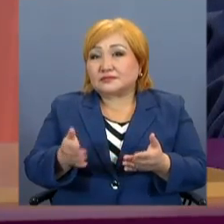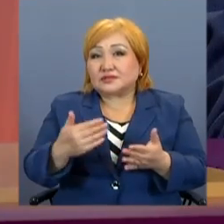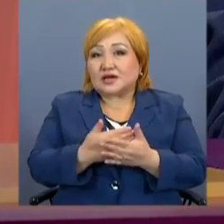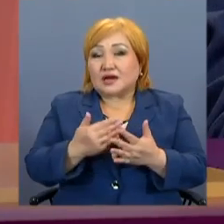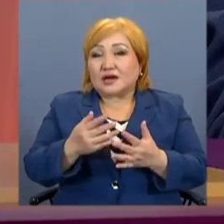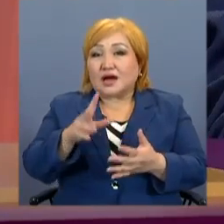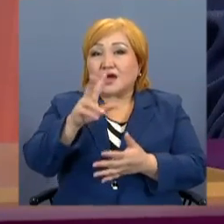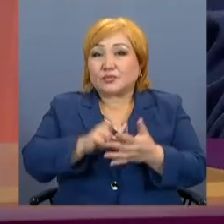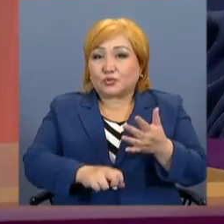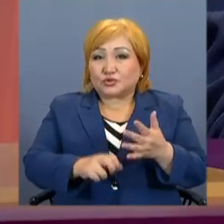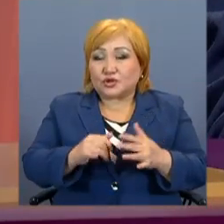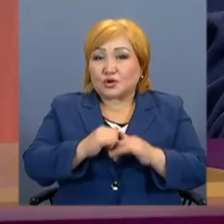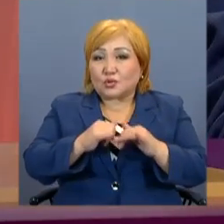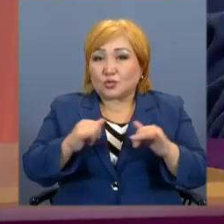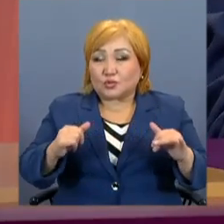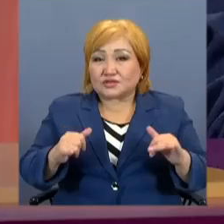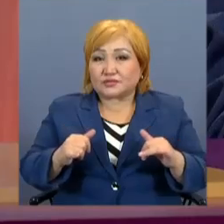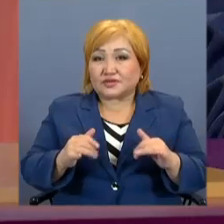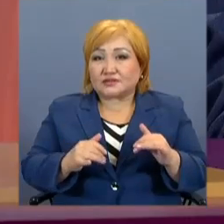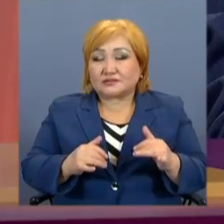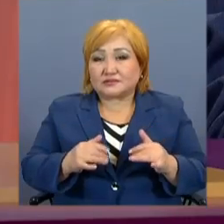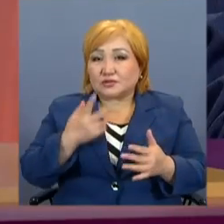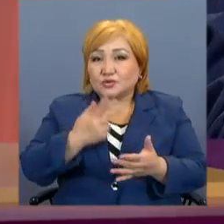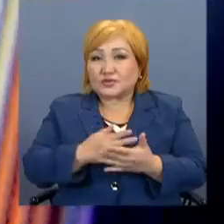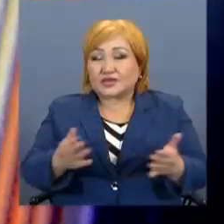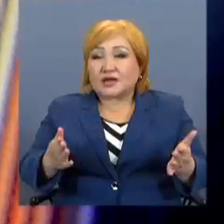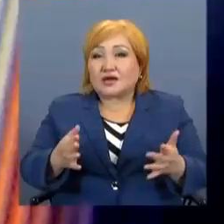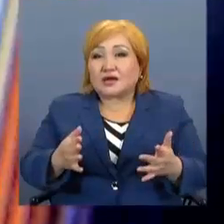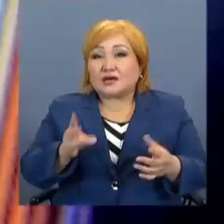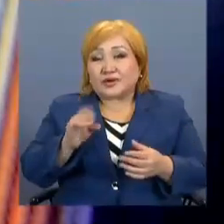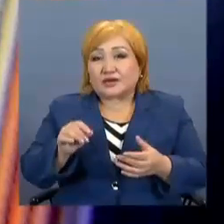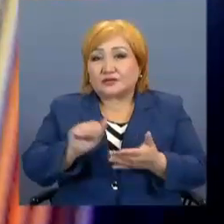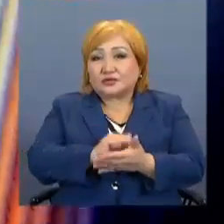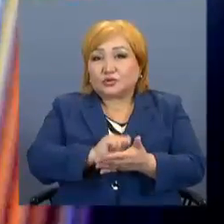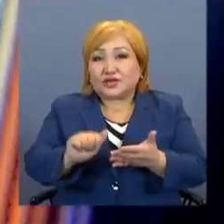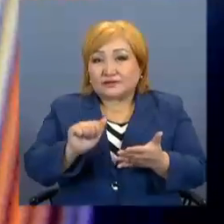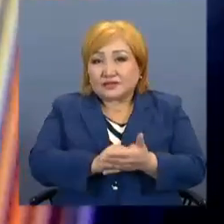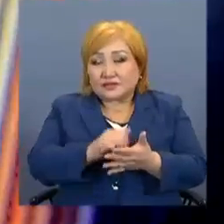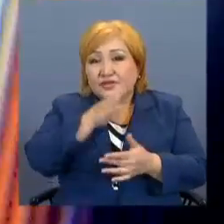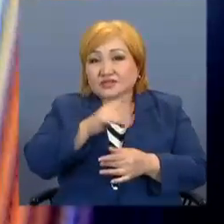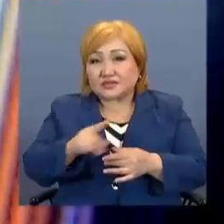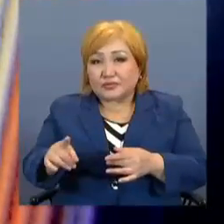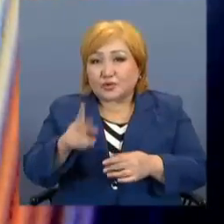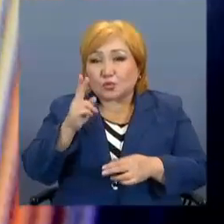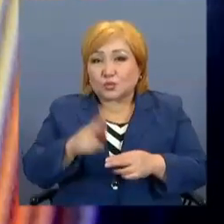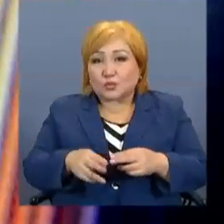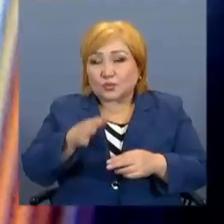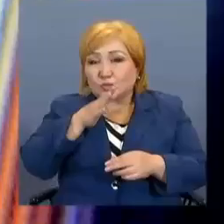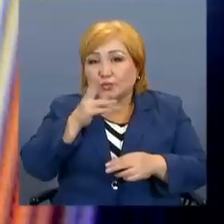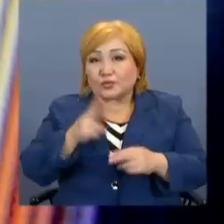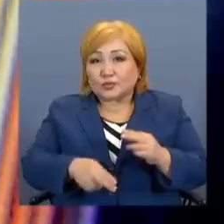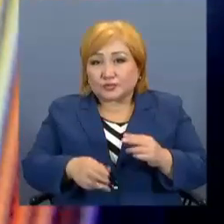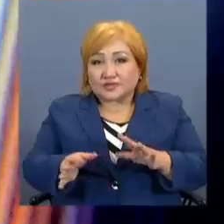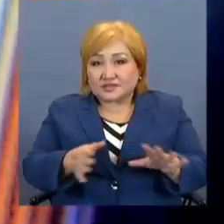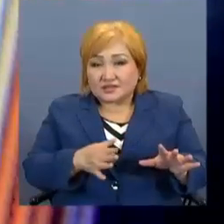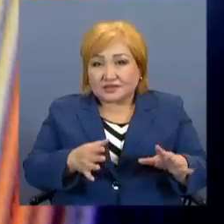айыппұлдың өсімі көрсетілмеген. Бірақ мерзімі, құжатының мерзімі өтіп кетсе, рейс тоқтатылады ғой?